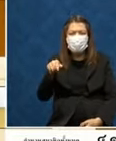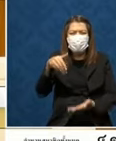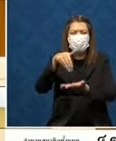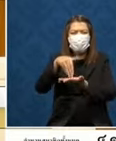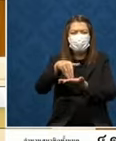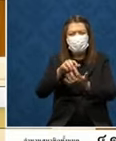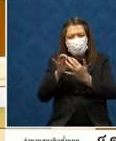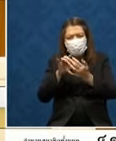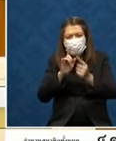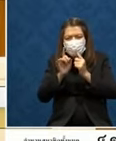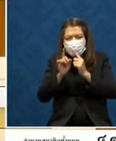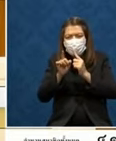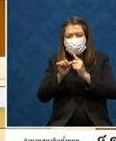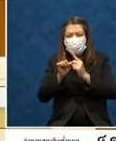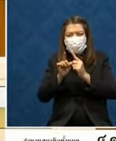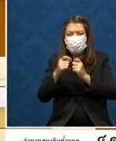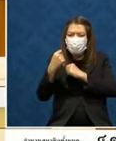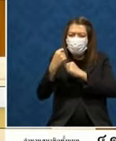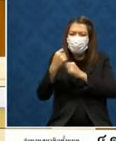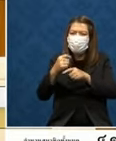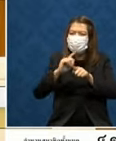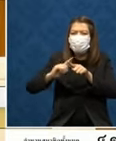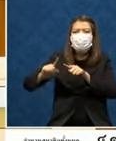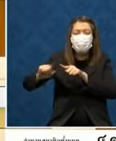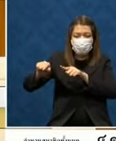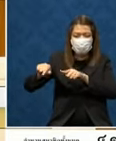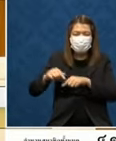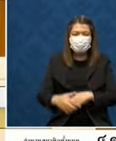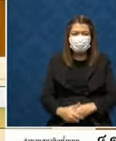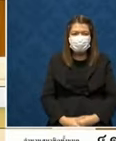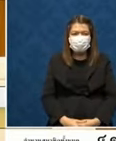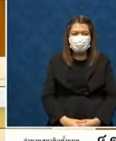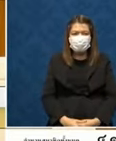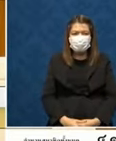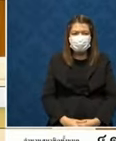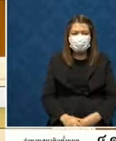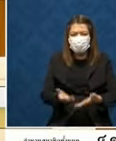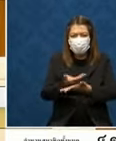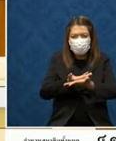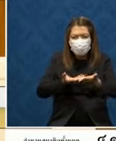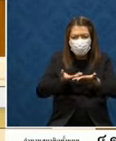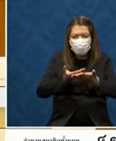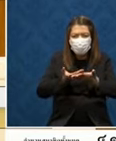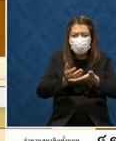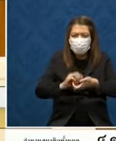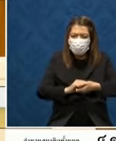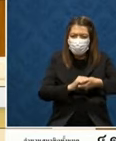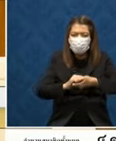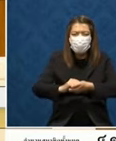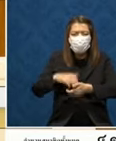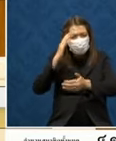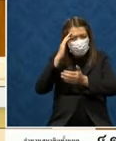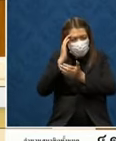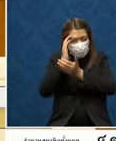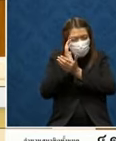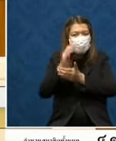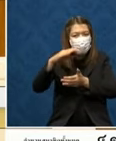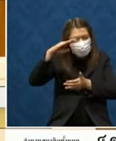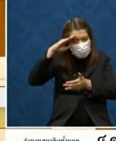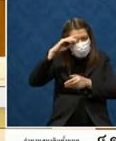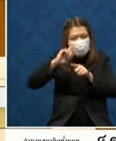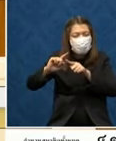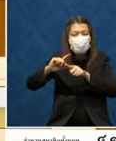ประสานงานในการต่อต้านภัยคู่คามในทุกรูปแบบนะครับเป็นการบการการร่วมกันระหว่างพลเรือนและตำรวจทหาระมีงาน